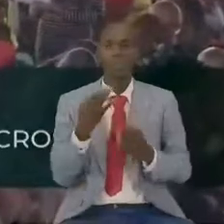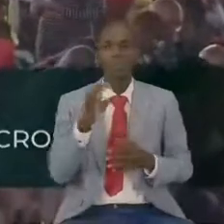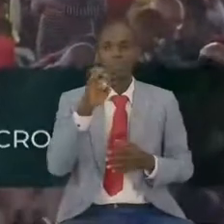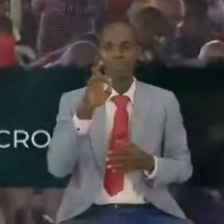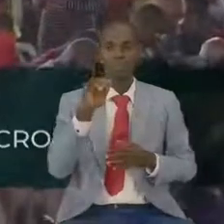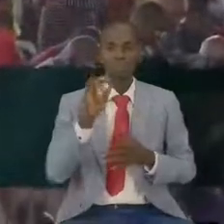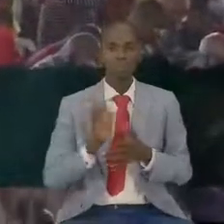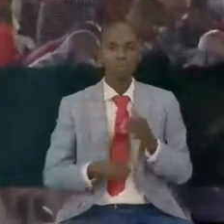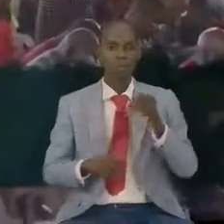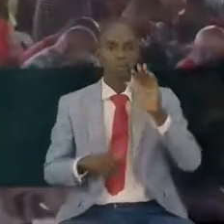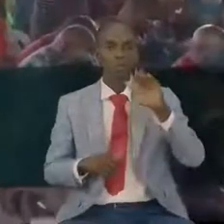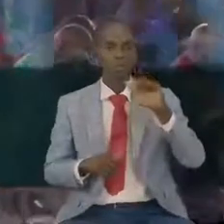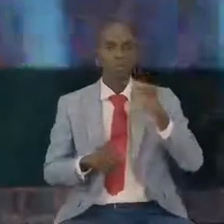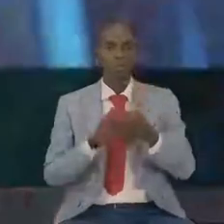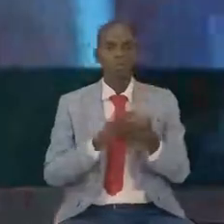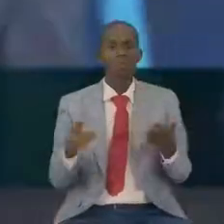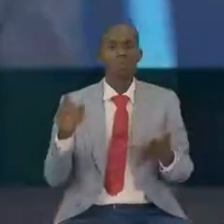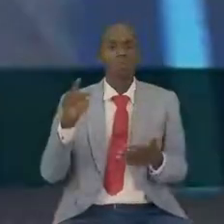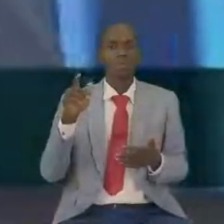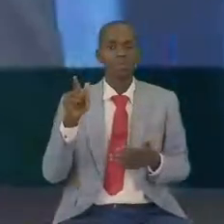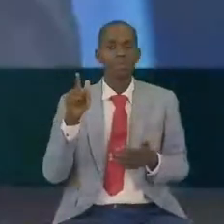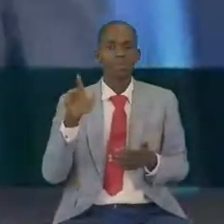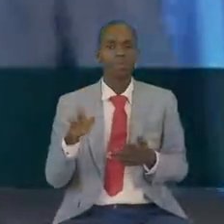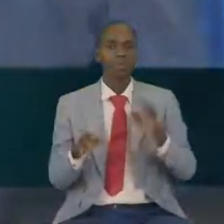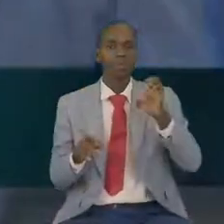15, 25.